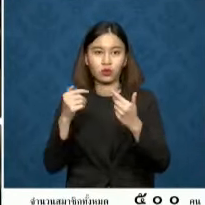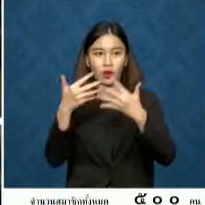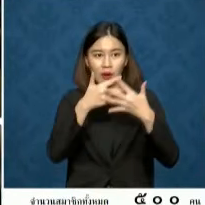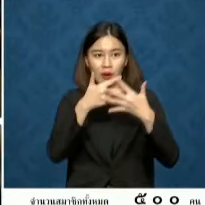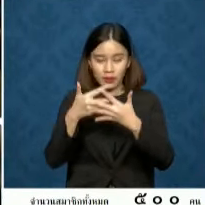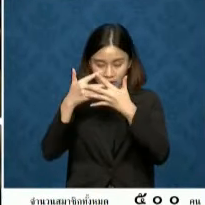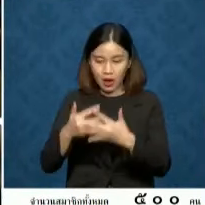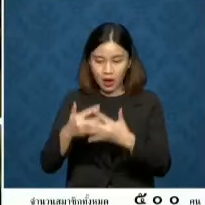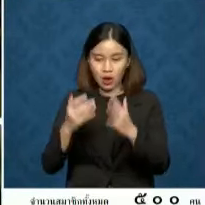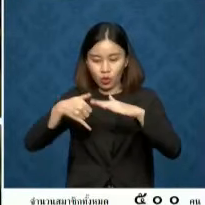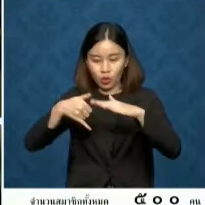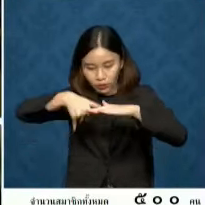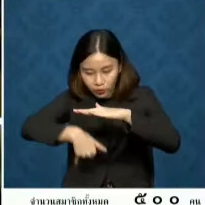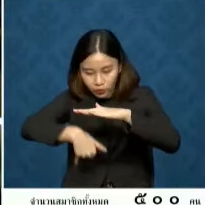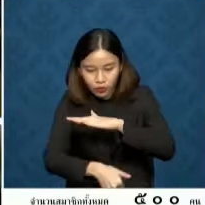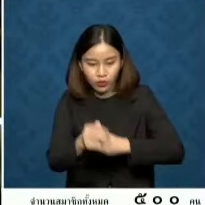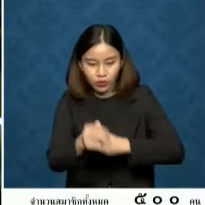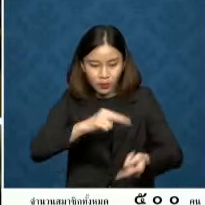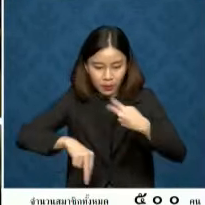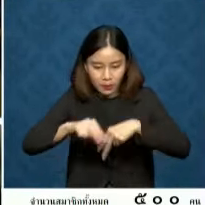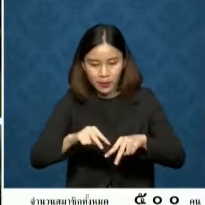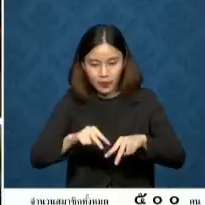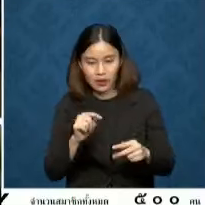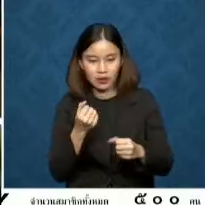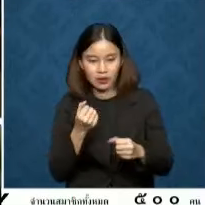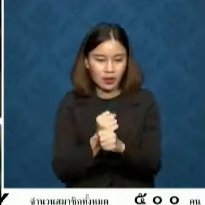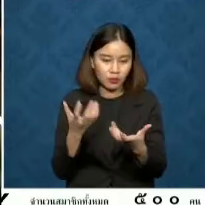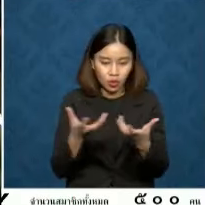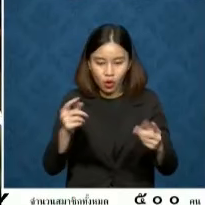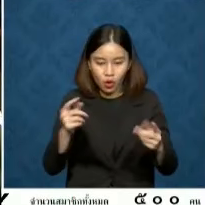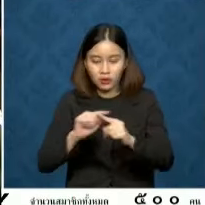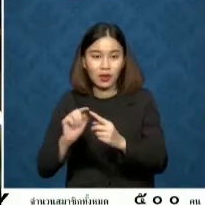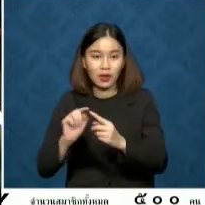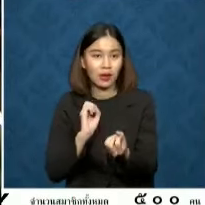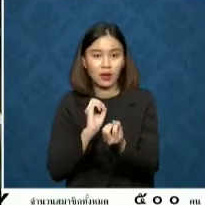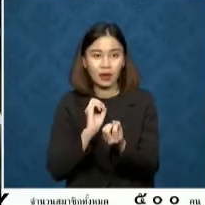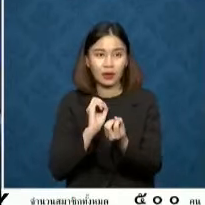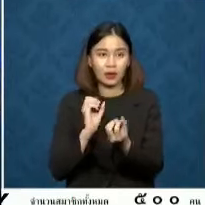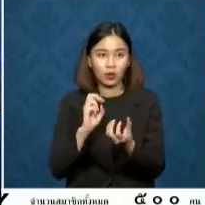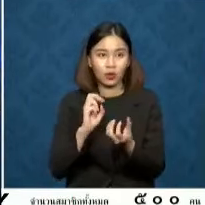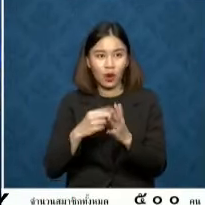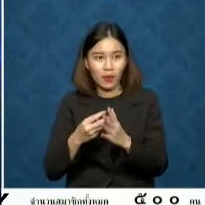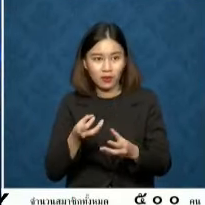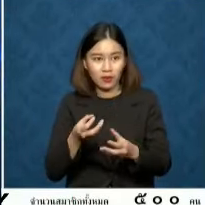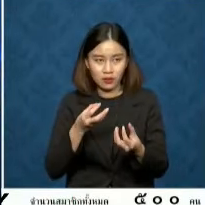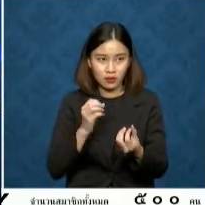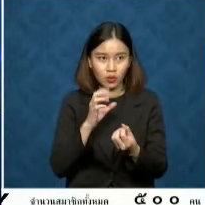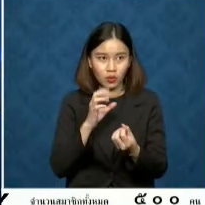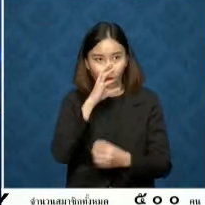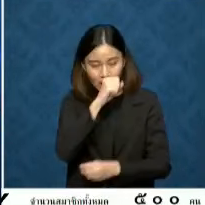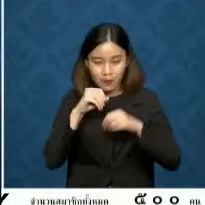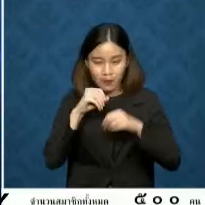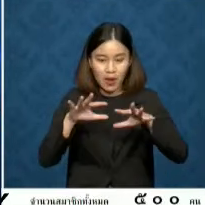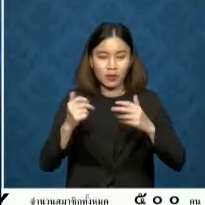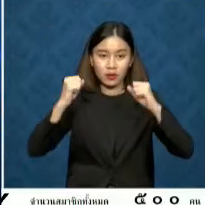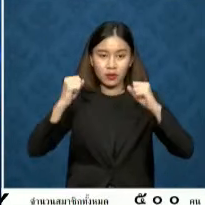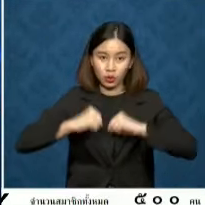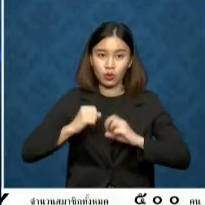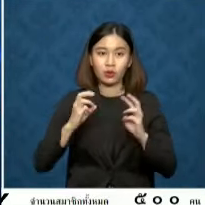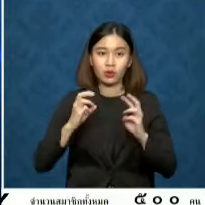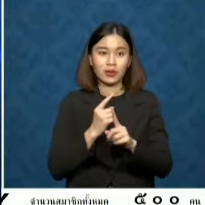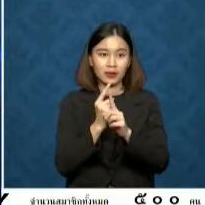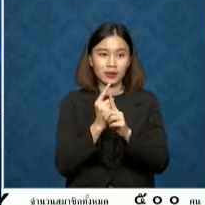คนดำน้ำลงไปเพื่อค้นหาและปลดหรือว่าทำลายยุทธปกรณ์ต่างๆไม่ให้เกิดความลับรั่วไหลซึ่งก็เป็นไปตามข้อตกลงในสัญญาครับ